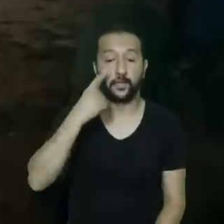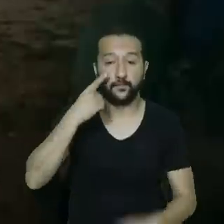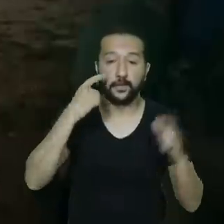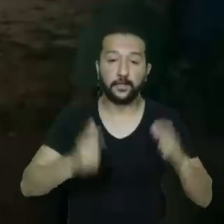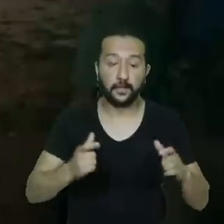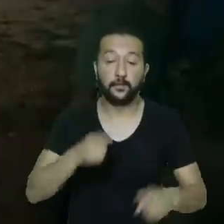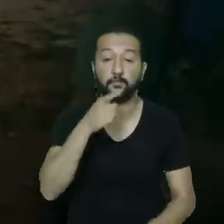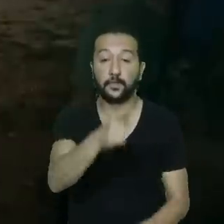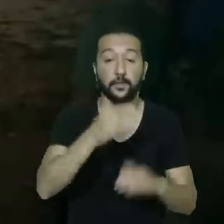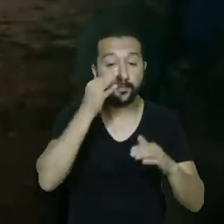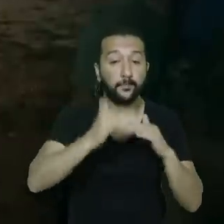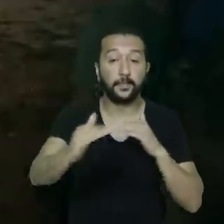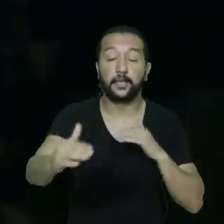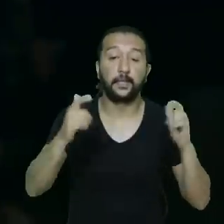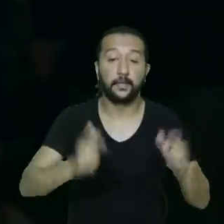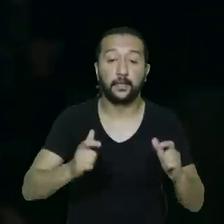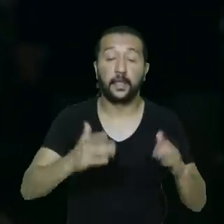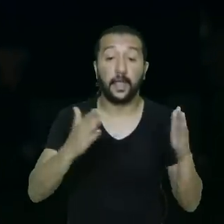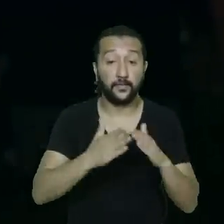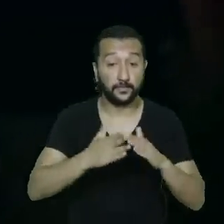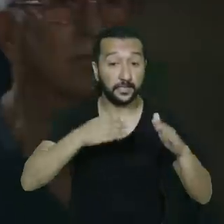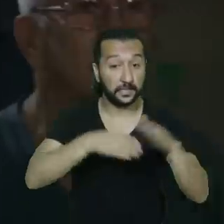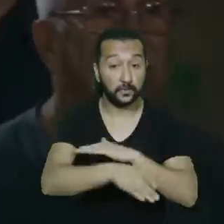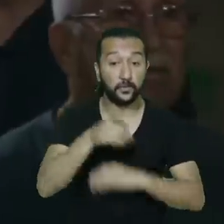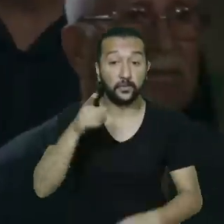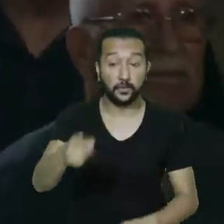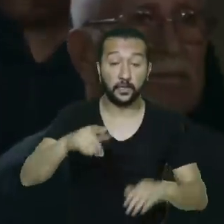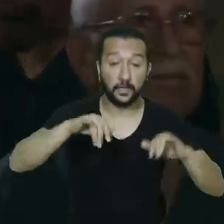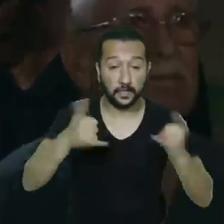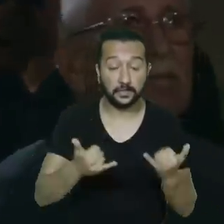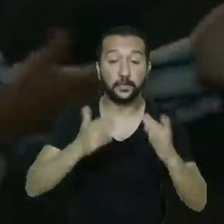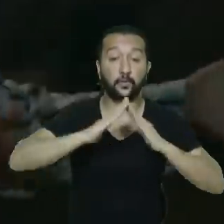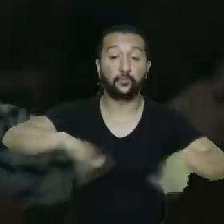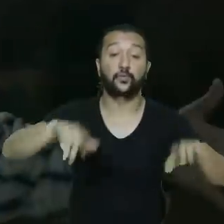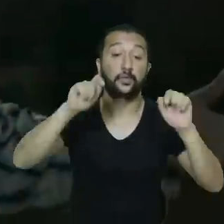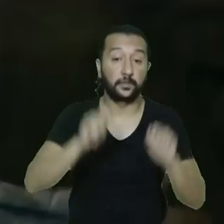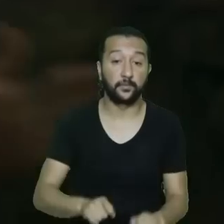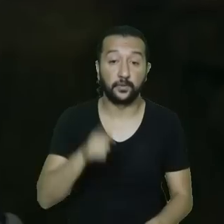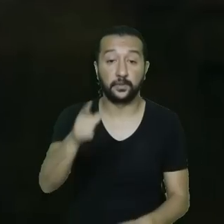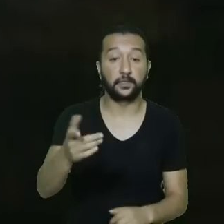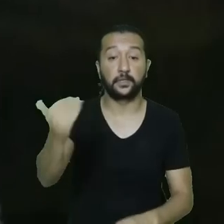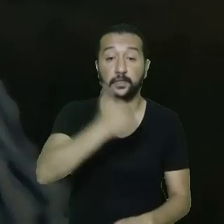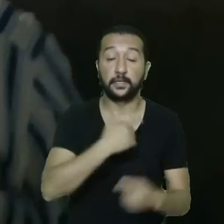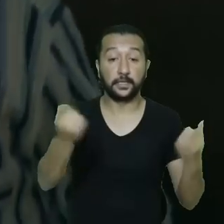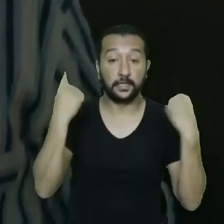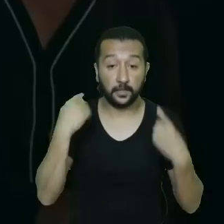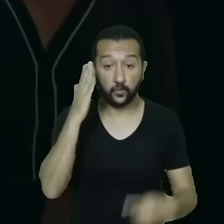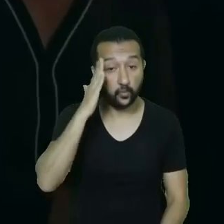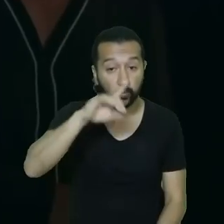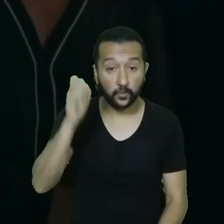yana açık. Nerede bu millet? Evimize gidiyorlar. Hanemize tecavüz ediyorlar. Yetkililer uyuyor